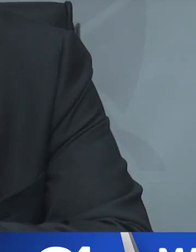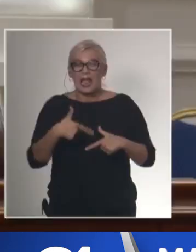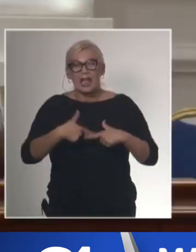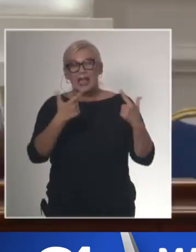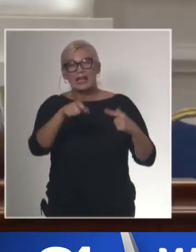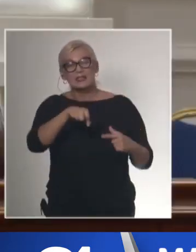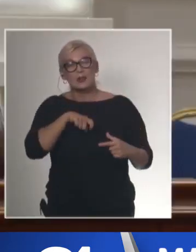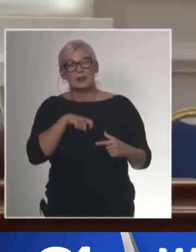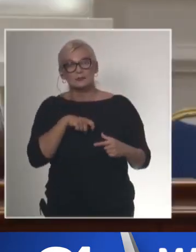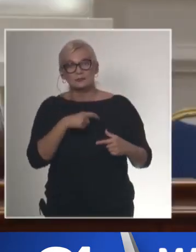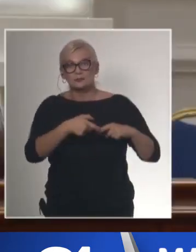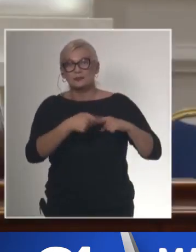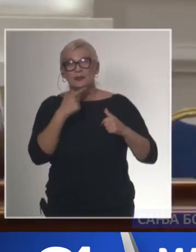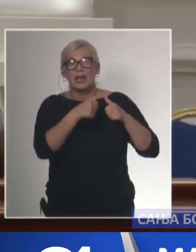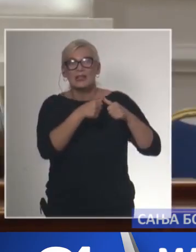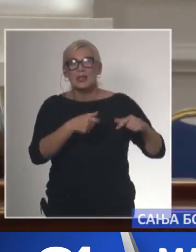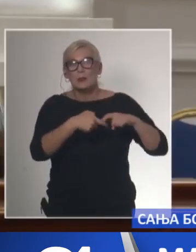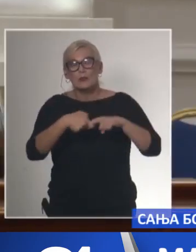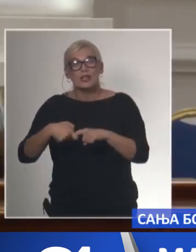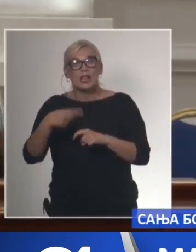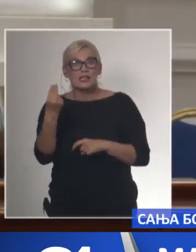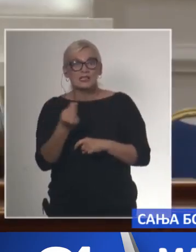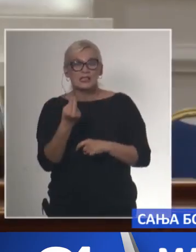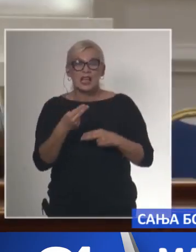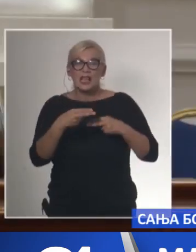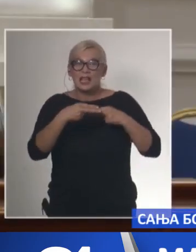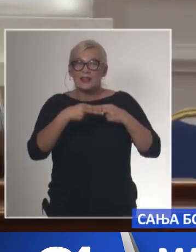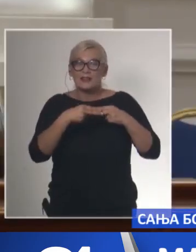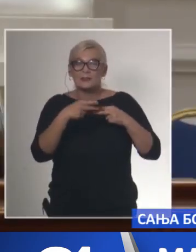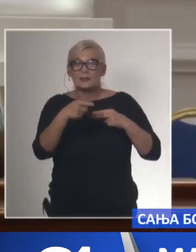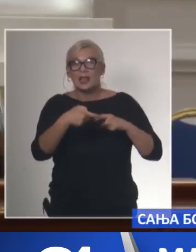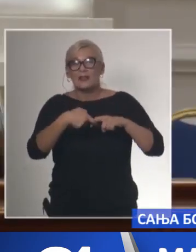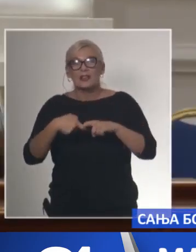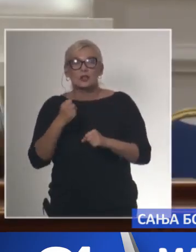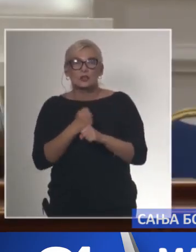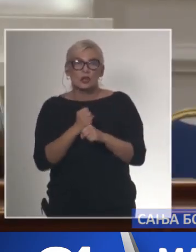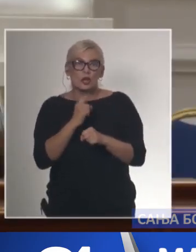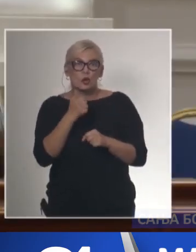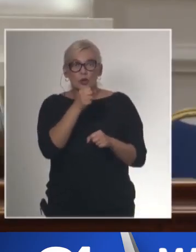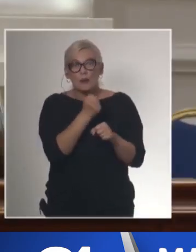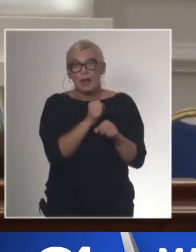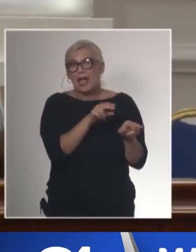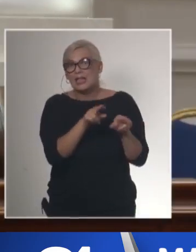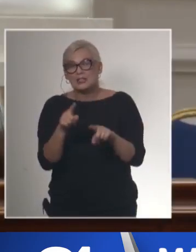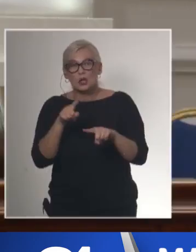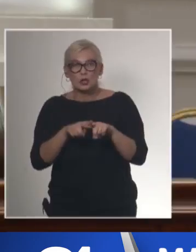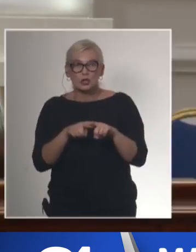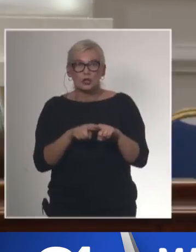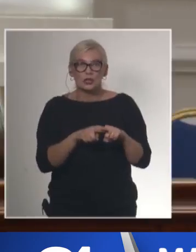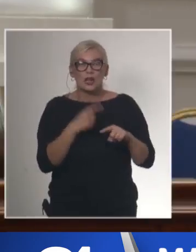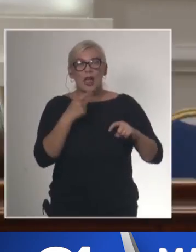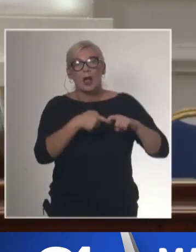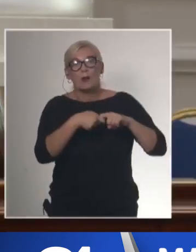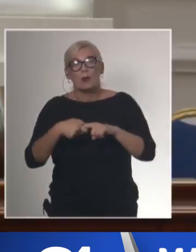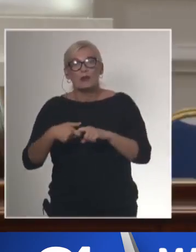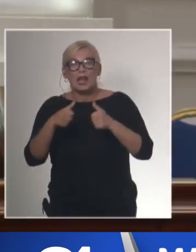Европа. Интерконекторот со Србија е тесно поврзан со работата што веќе реализираме кон Грција. Интерконекторот со